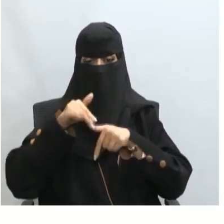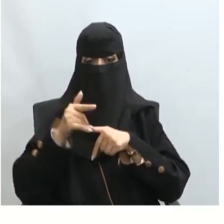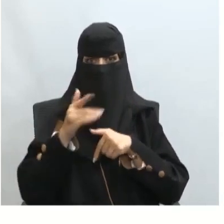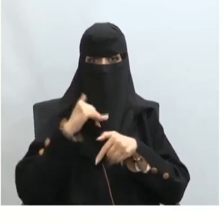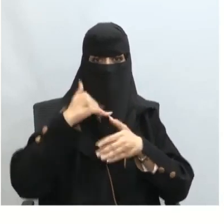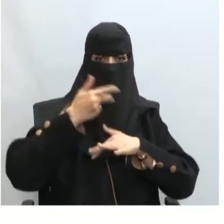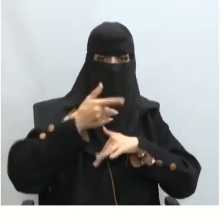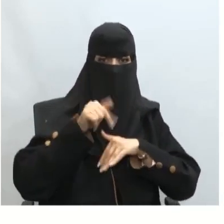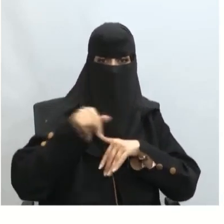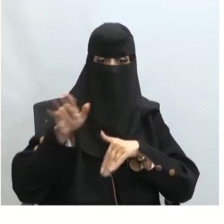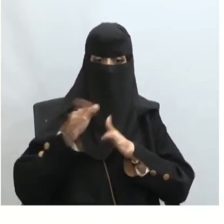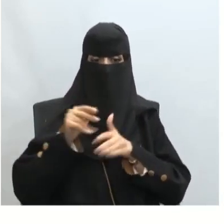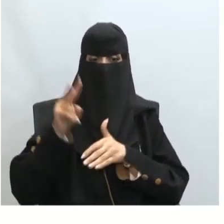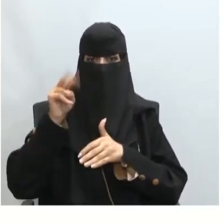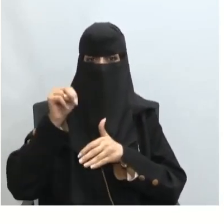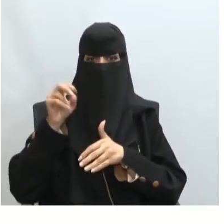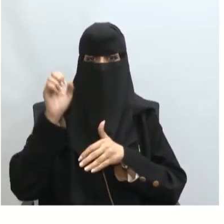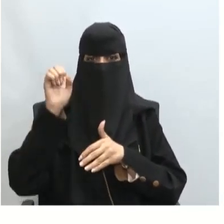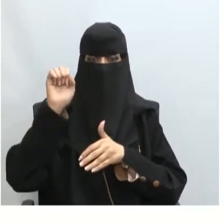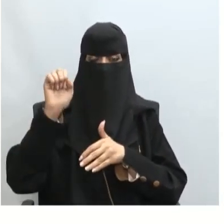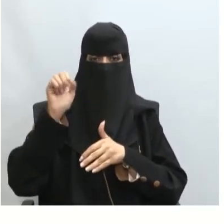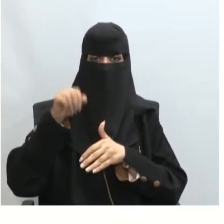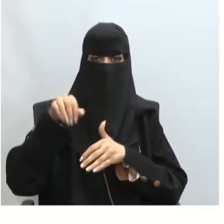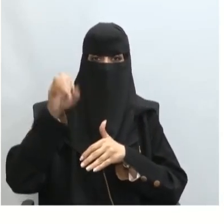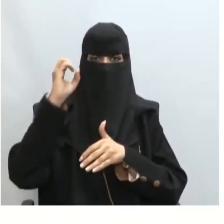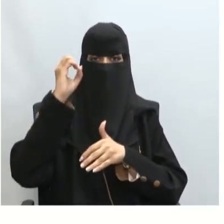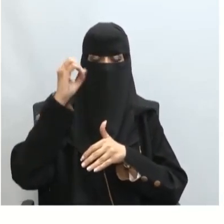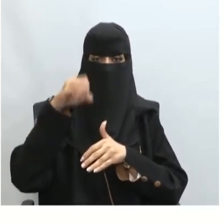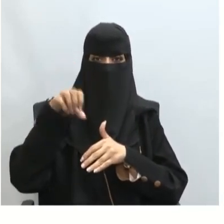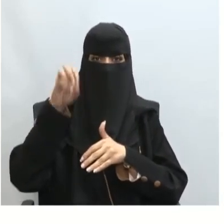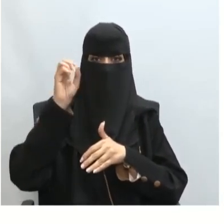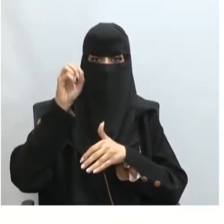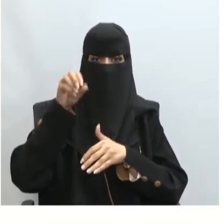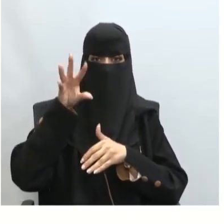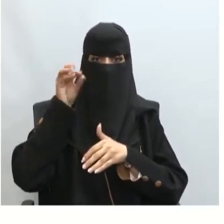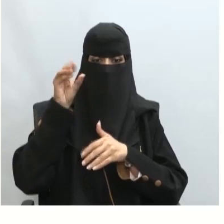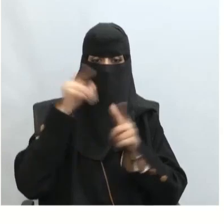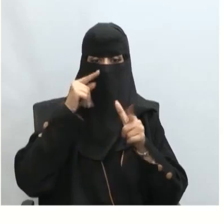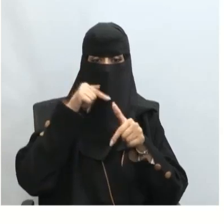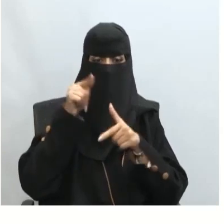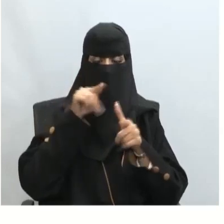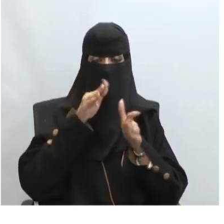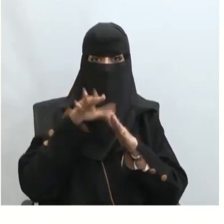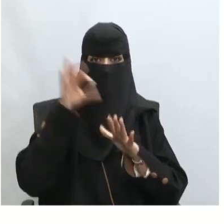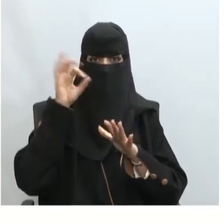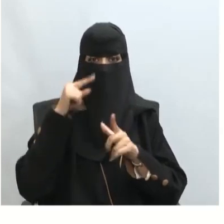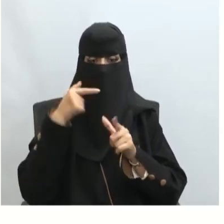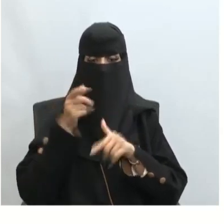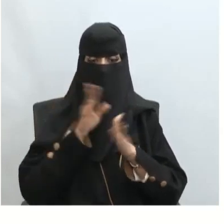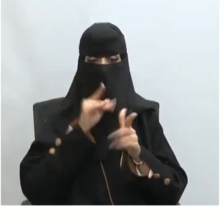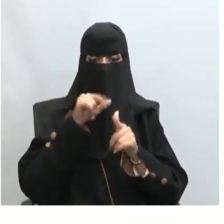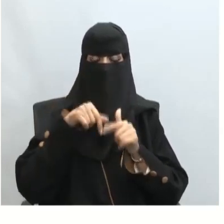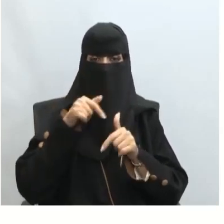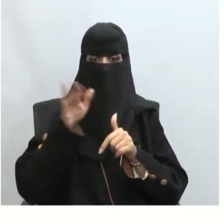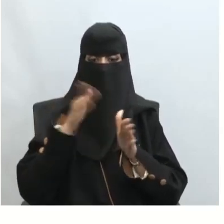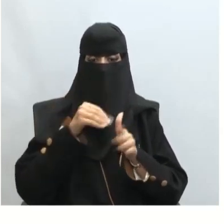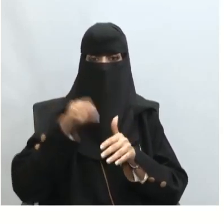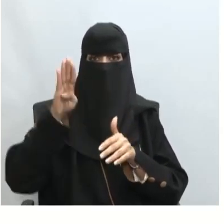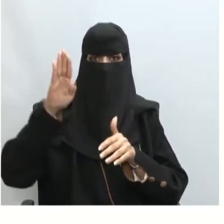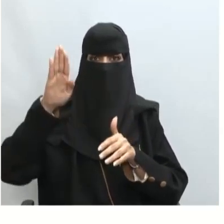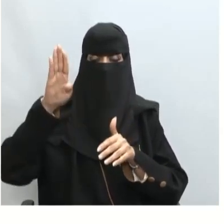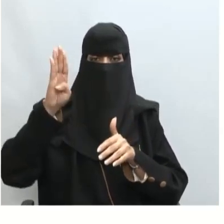يكون مثلا ان اي او اتش سناخذ منه الاو اتش يعطيني بعد ذلك كحول